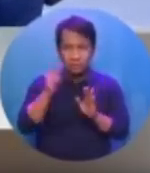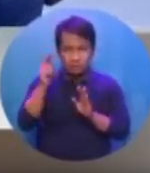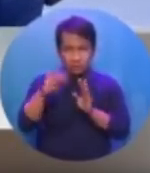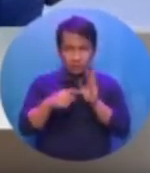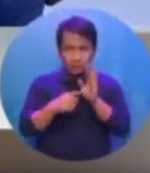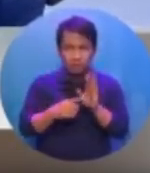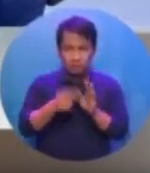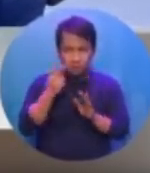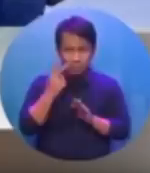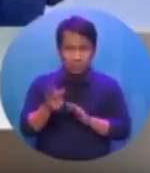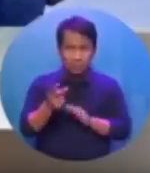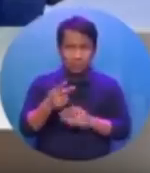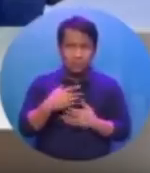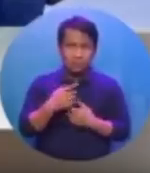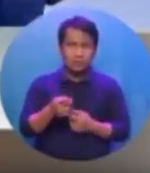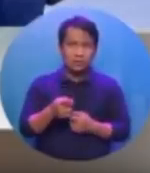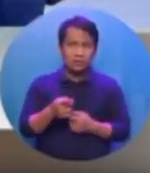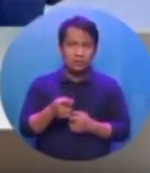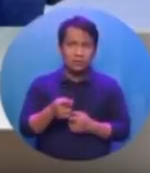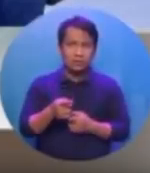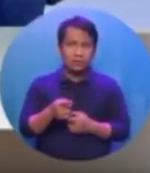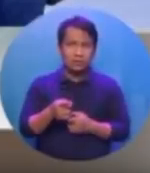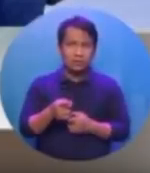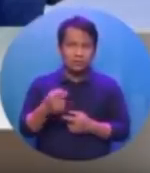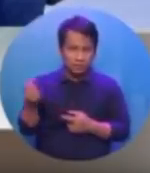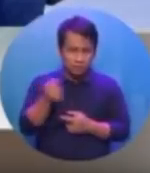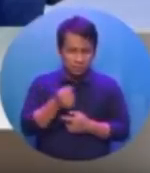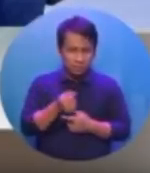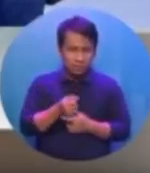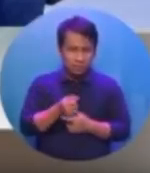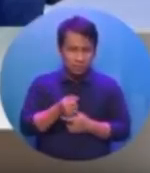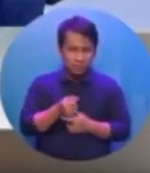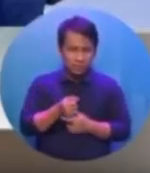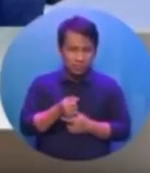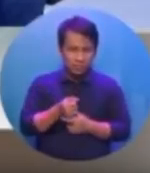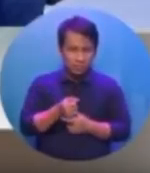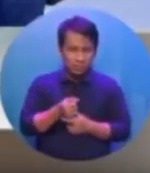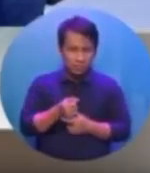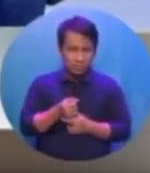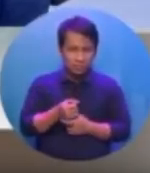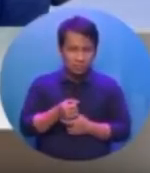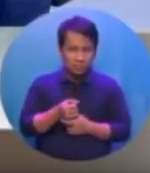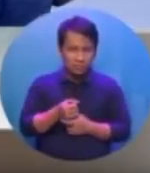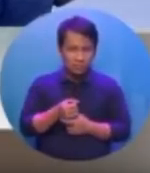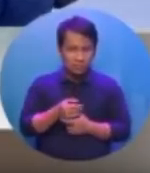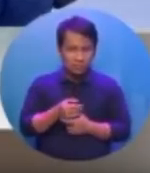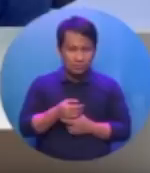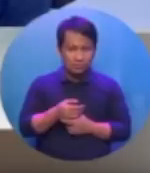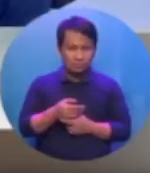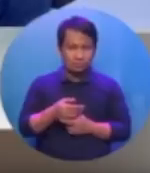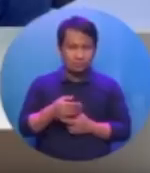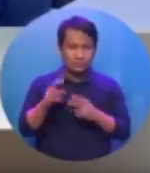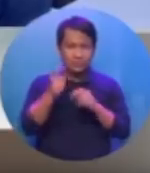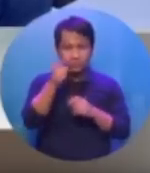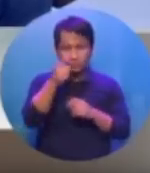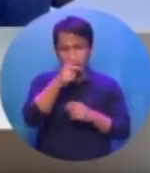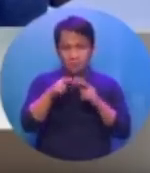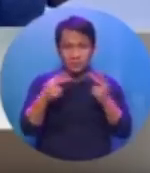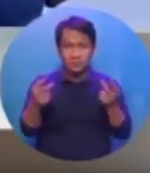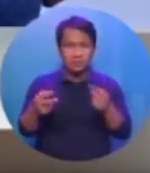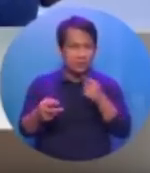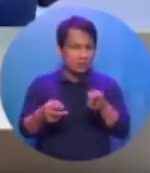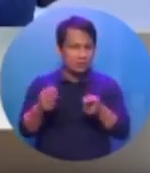ko'y kagustuhan nagkuha ng mga bata. Pero isa sila mo prangka. Prangka pa sila ba? Ma'am, hindi po kalokohan